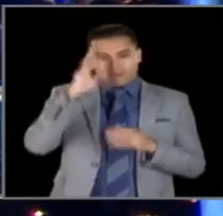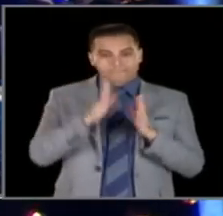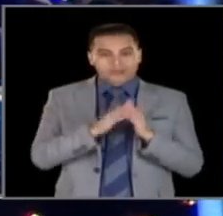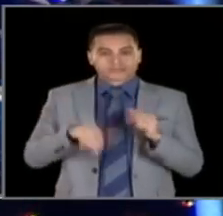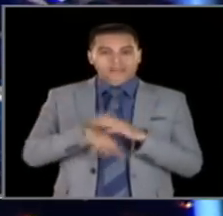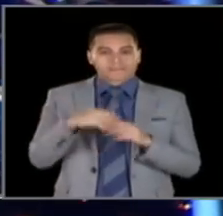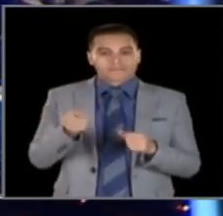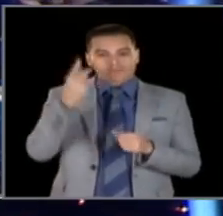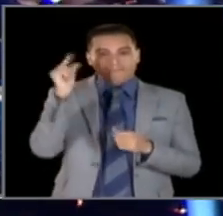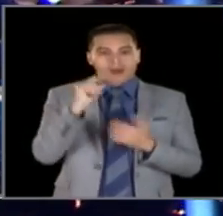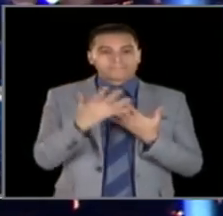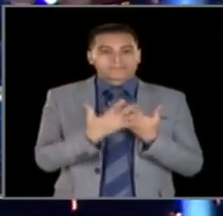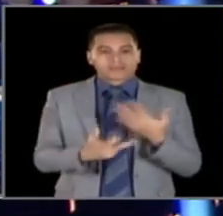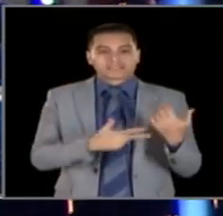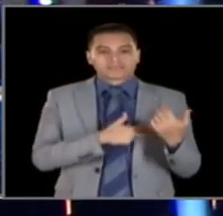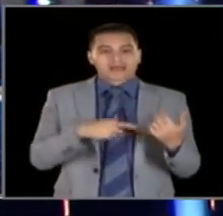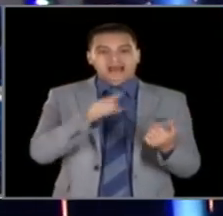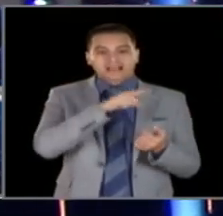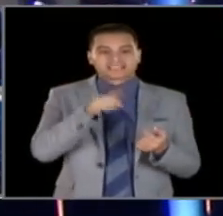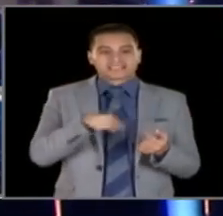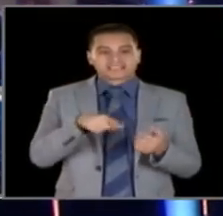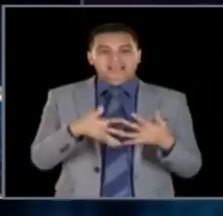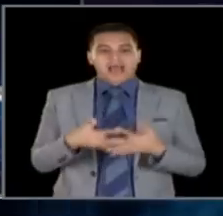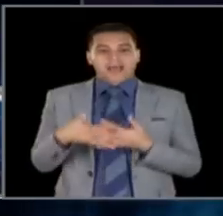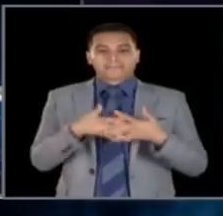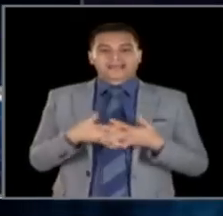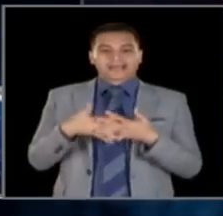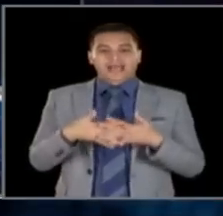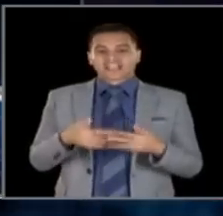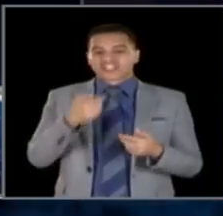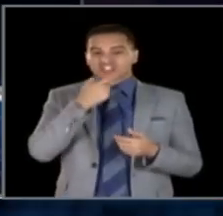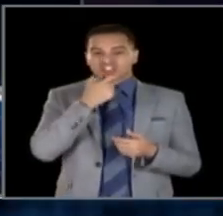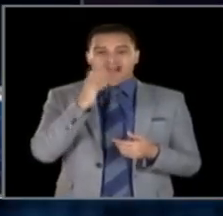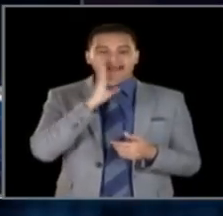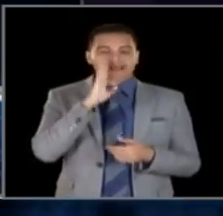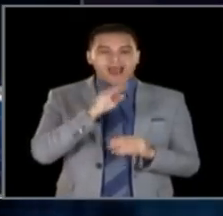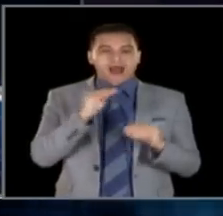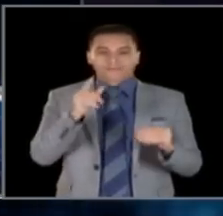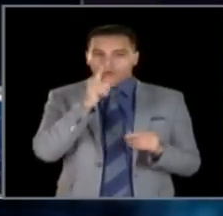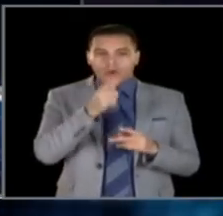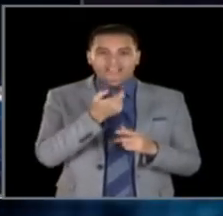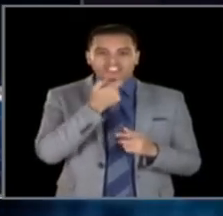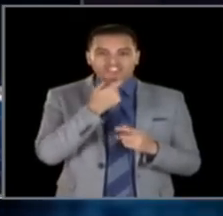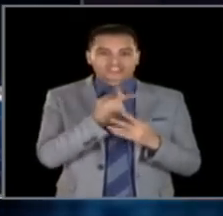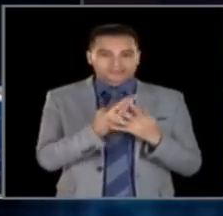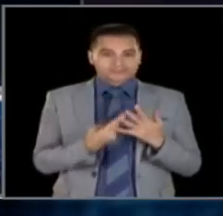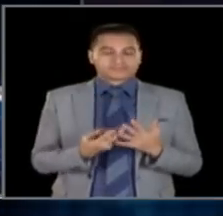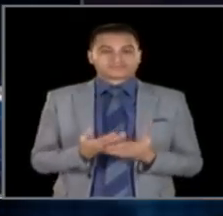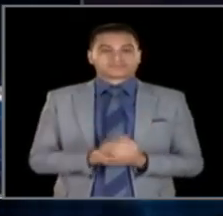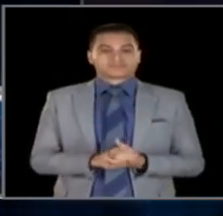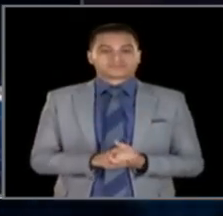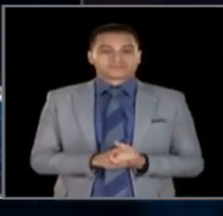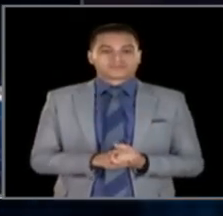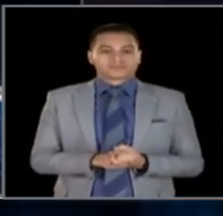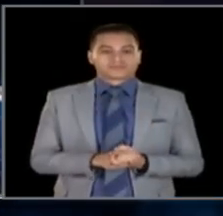من هو المصري مؤسس تطبيق The American English لتعلم اللغة الإنجليزية؟